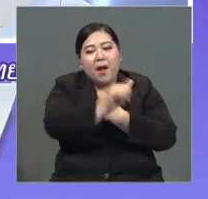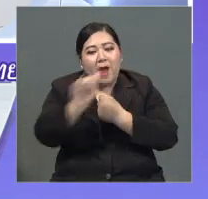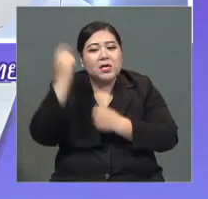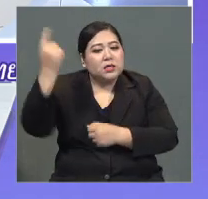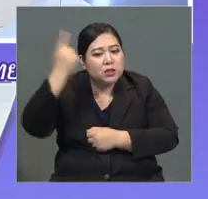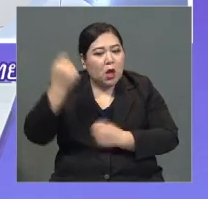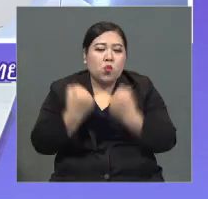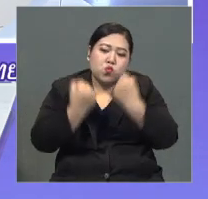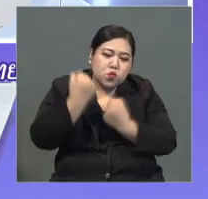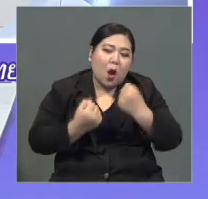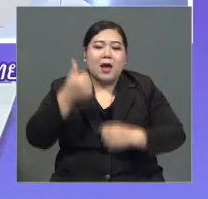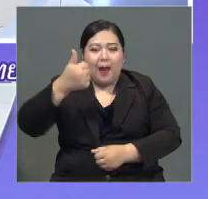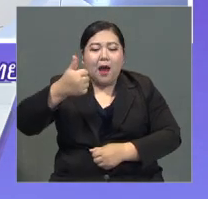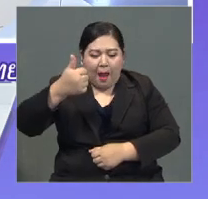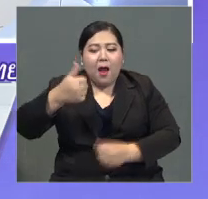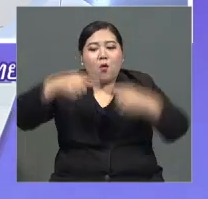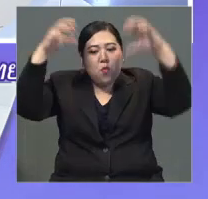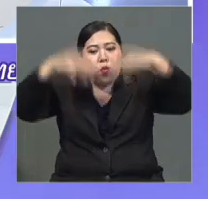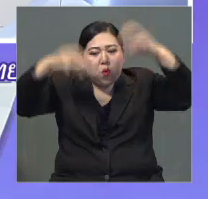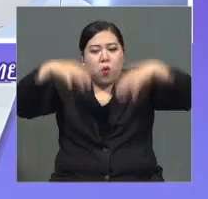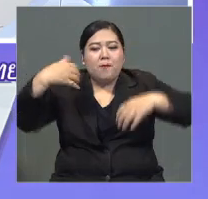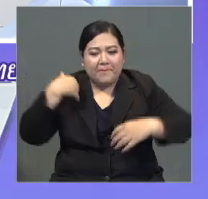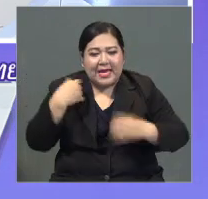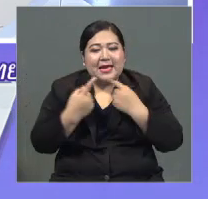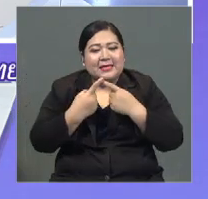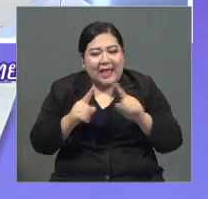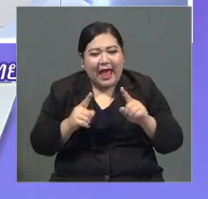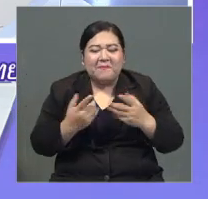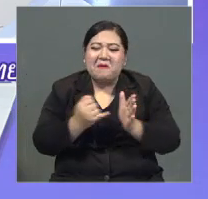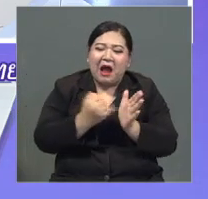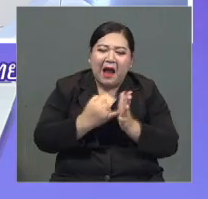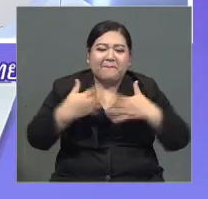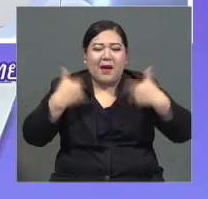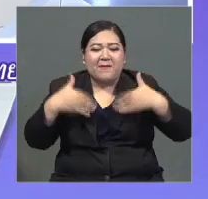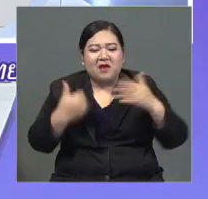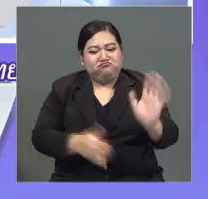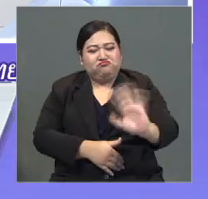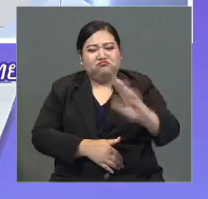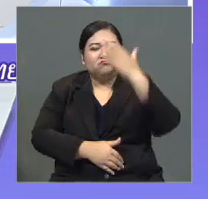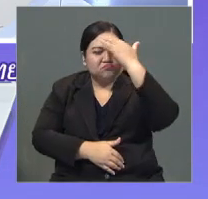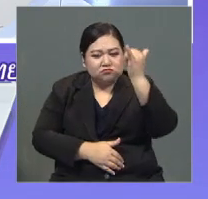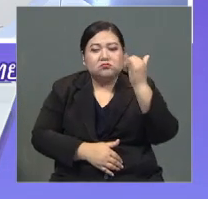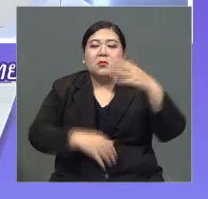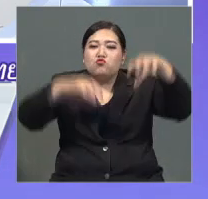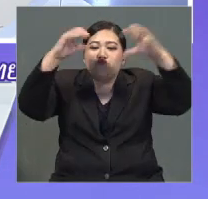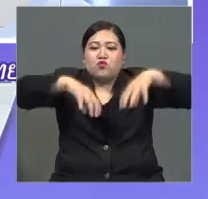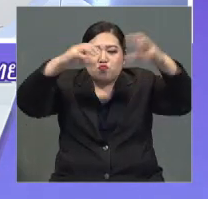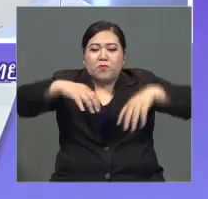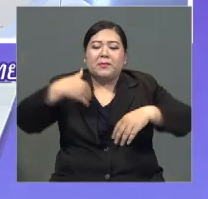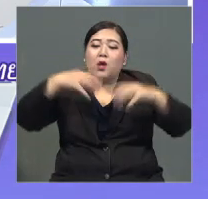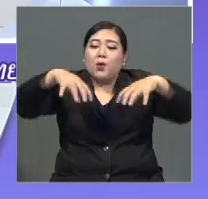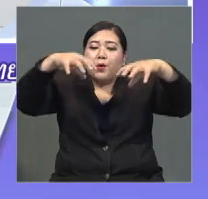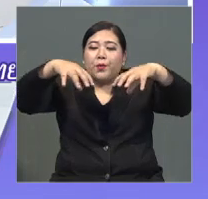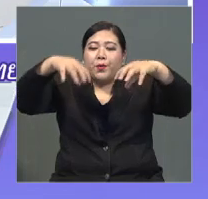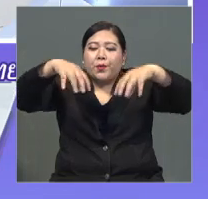เที่umblingในพ้ทส่างต่างได้ยังดี แต่กอาจจะไม่สดกสบายบ้างบางพืที่ปริมาณผลจะลดน้อยลงไป